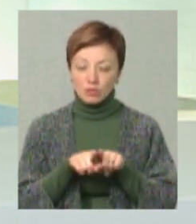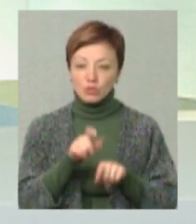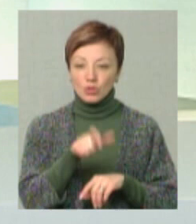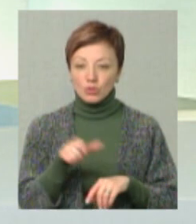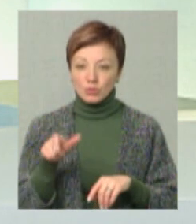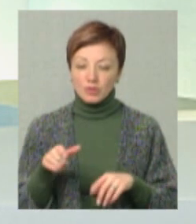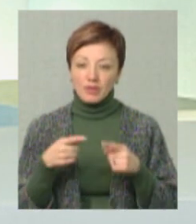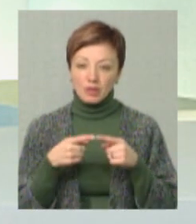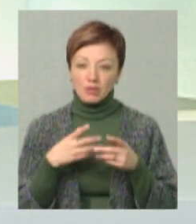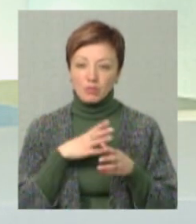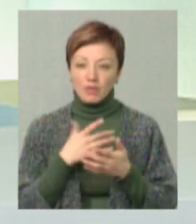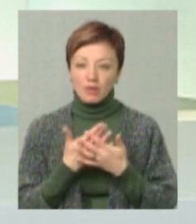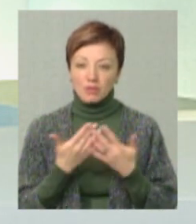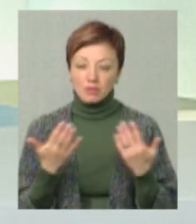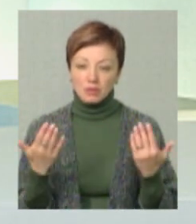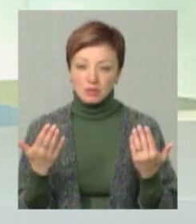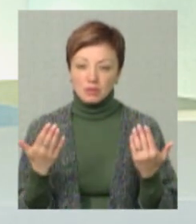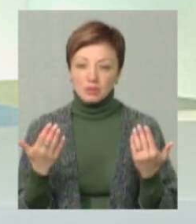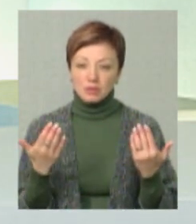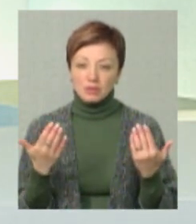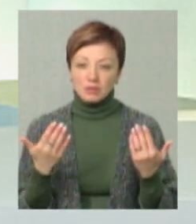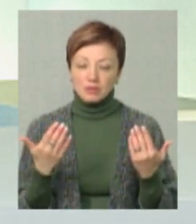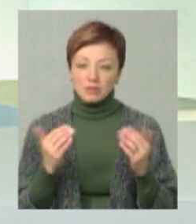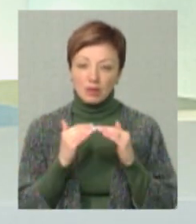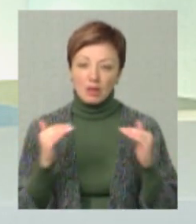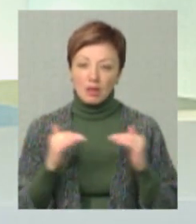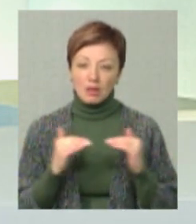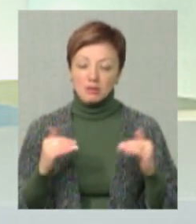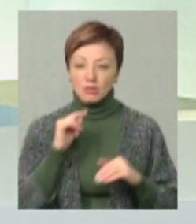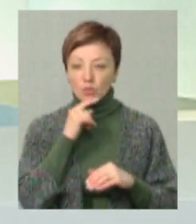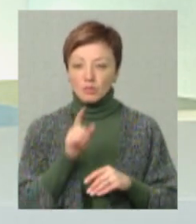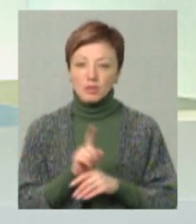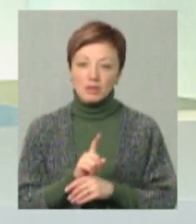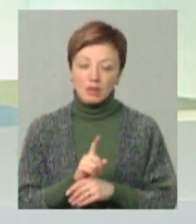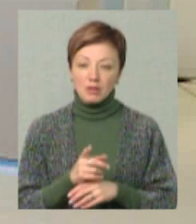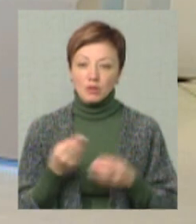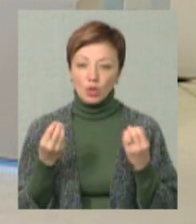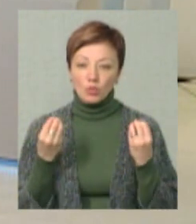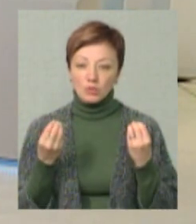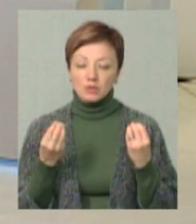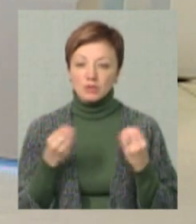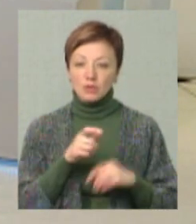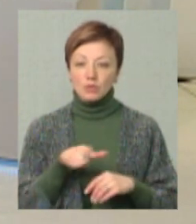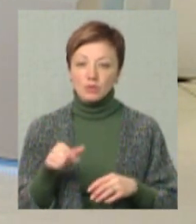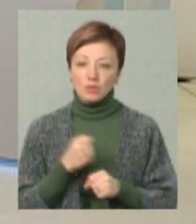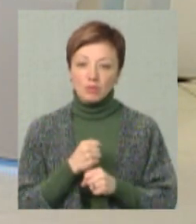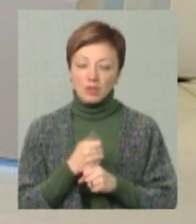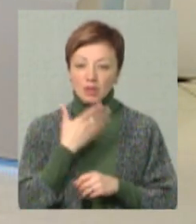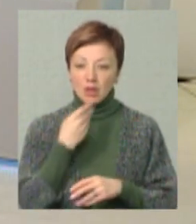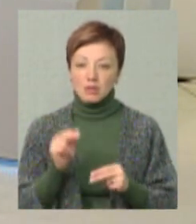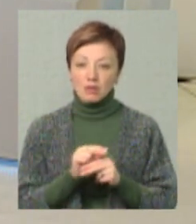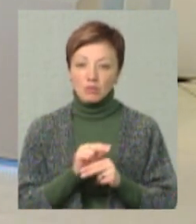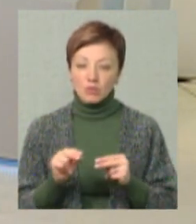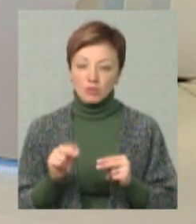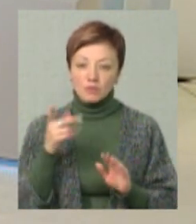також квартири бувають різного класу, так, економ, стандарт, люкс, люди робили